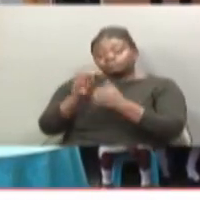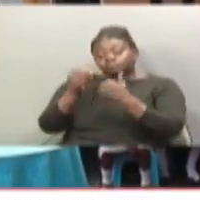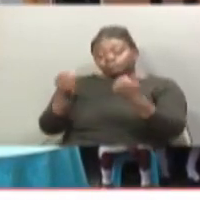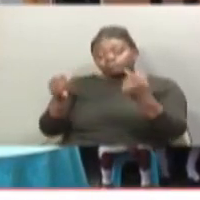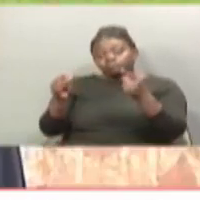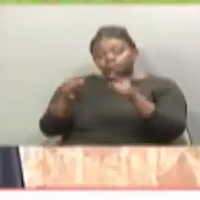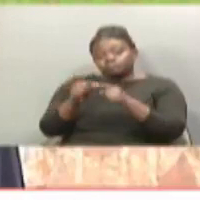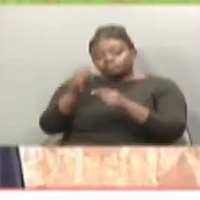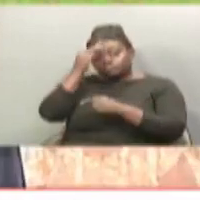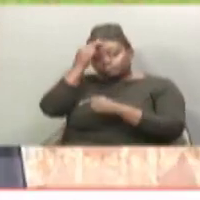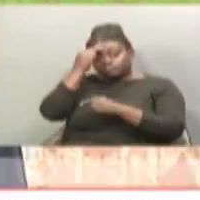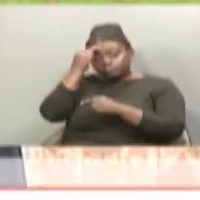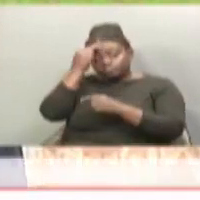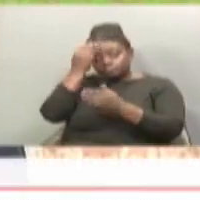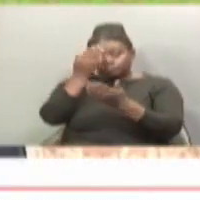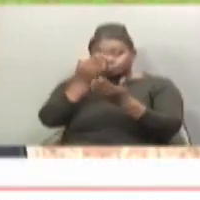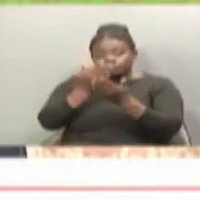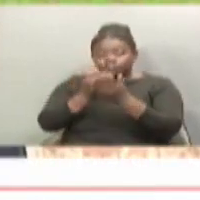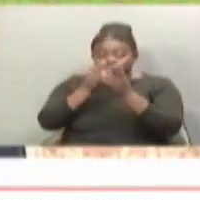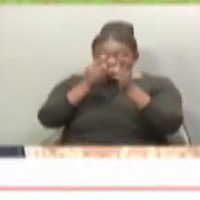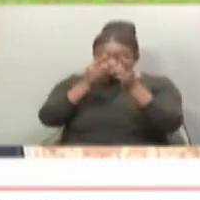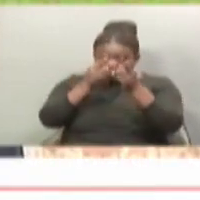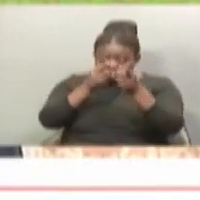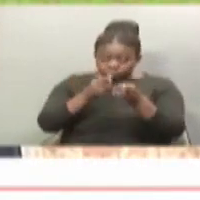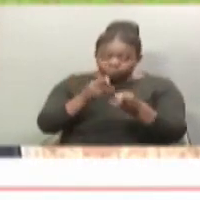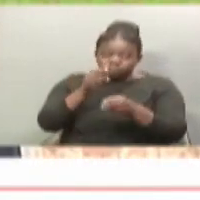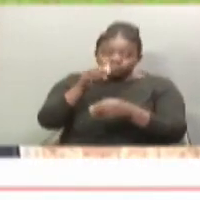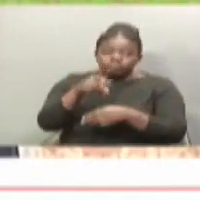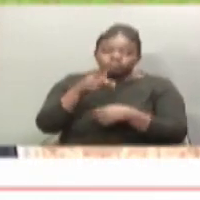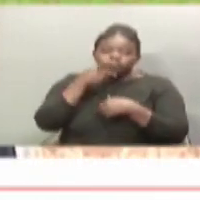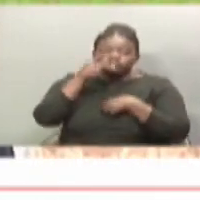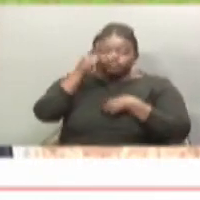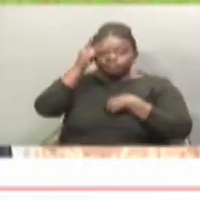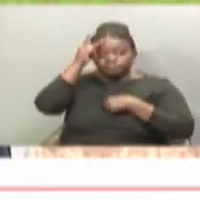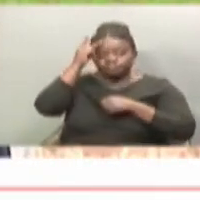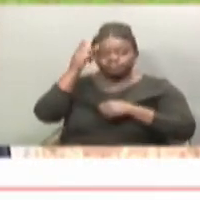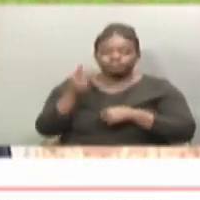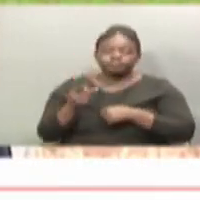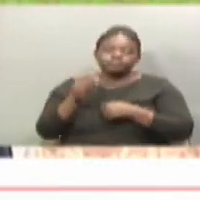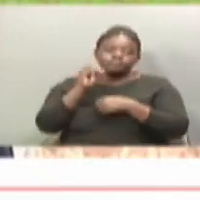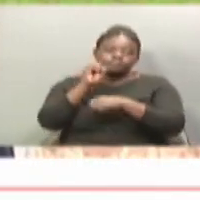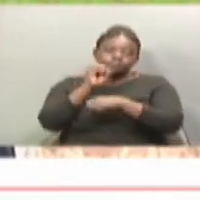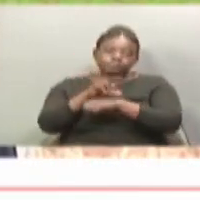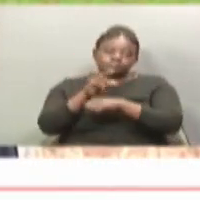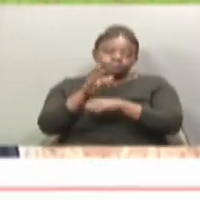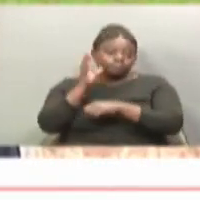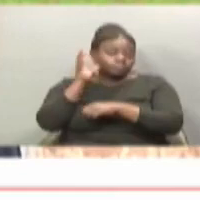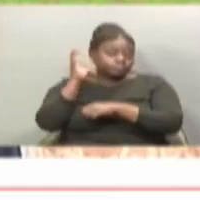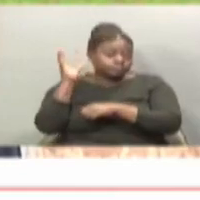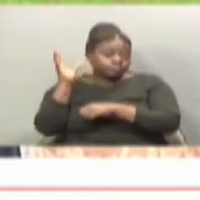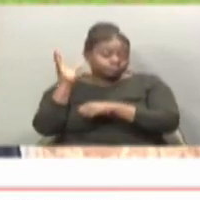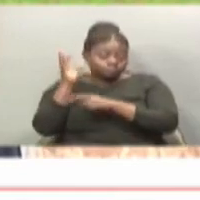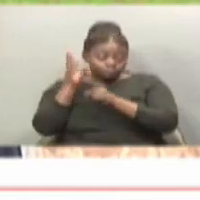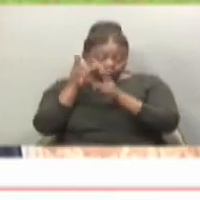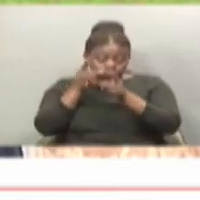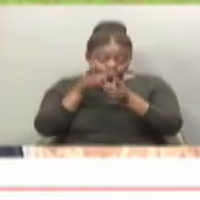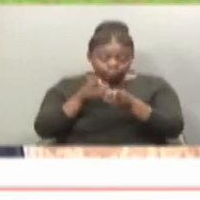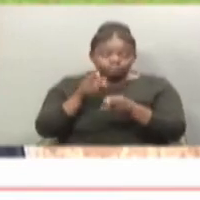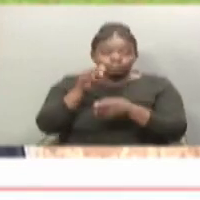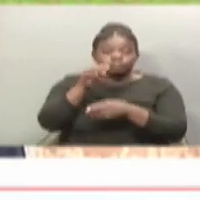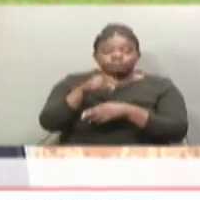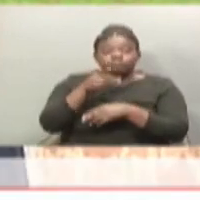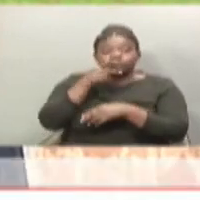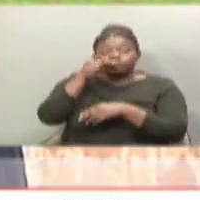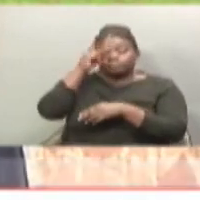bazadde baabwe. Mbakuutidde okuwulira bakadde baabwe, banawulira bakadde baabwe